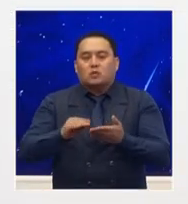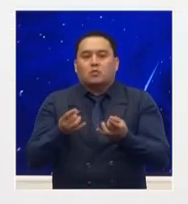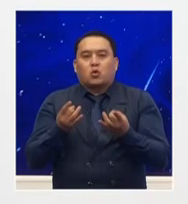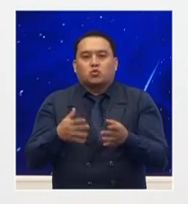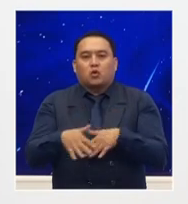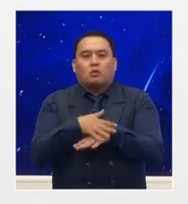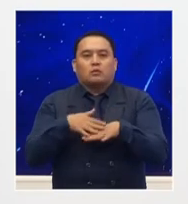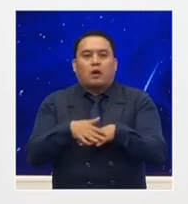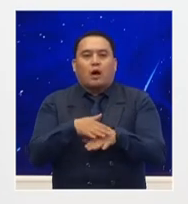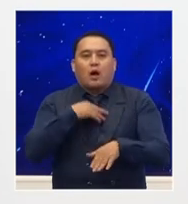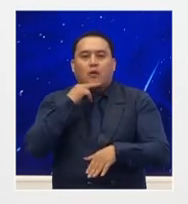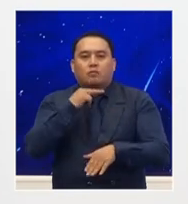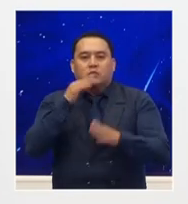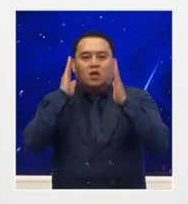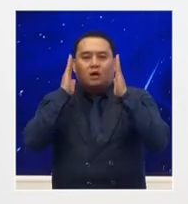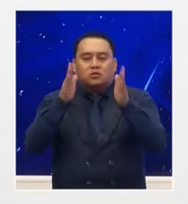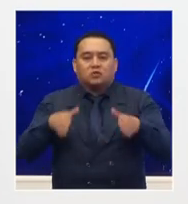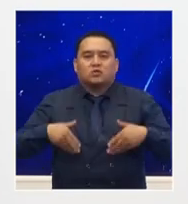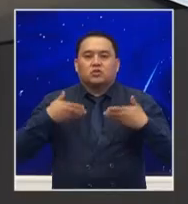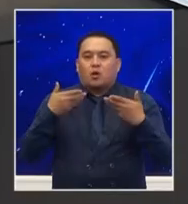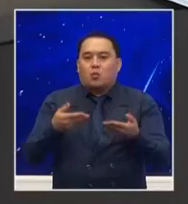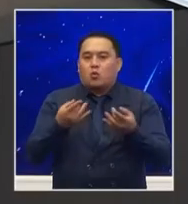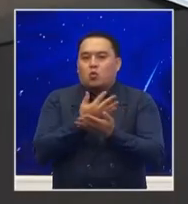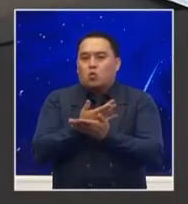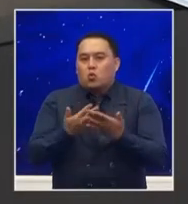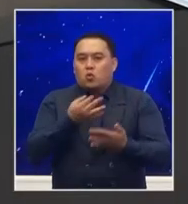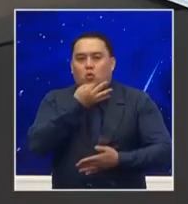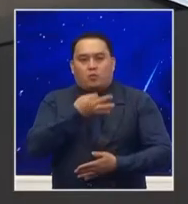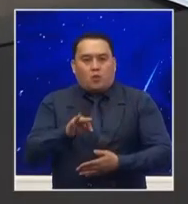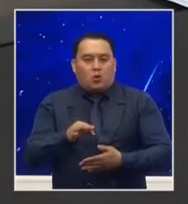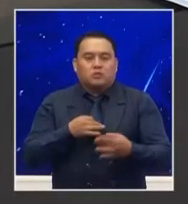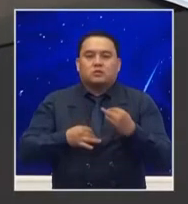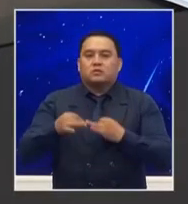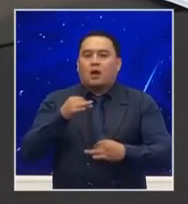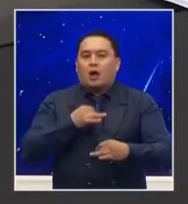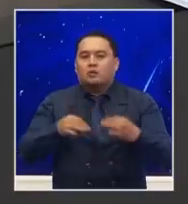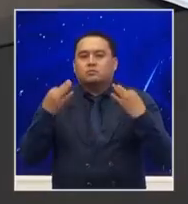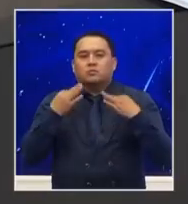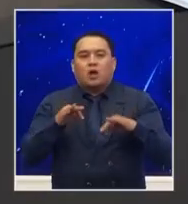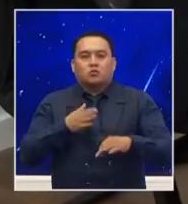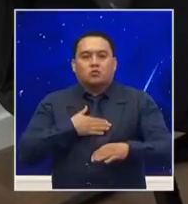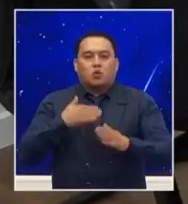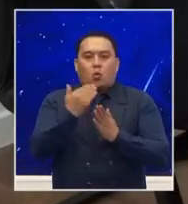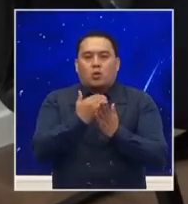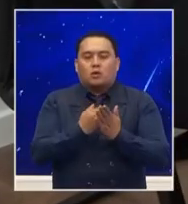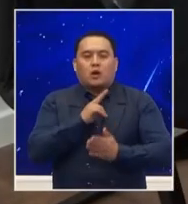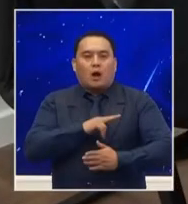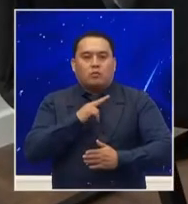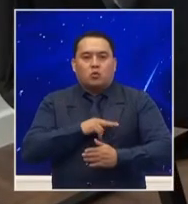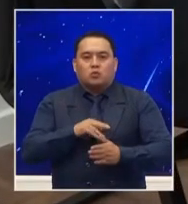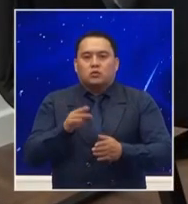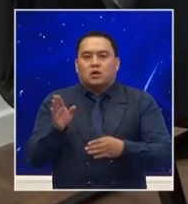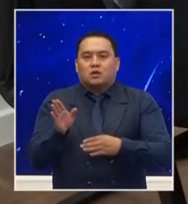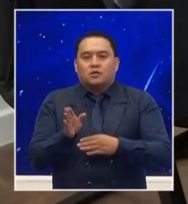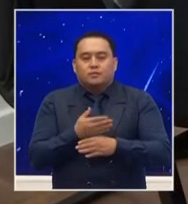могут напрямую обратиться по любым вопросам к специалистам различных госструктур. Конструктивные диалоги позволяют нам выстраивать работу по снятию